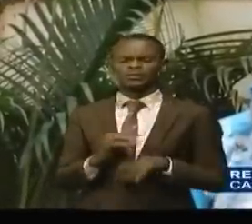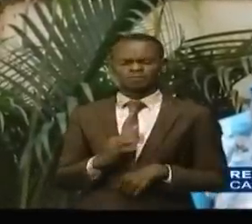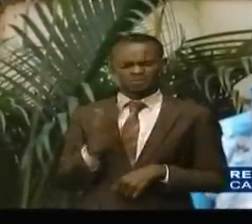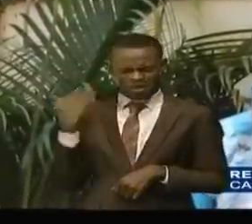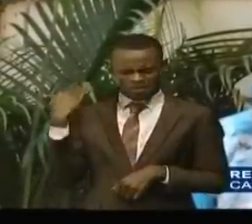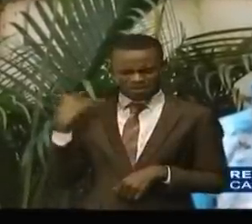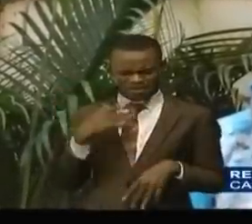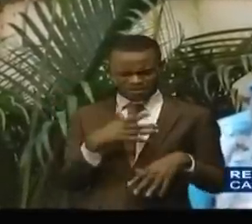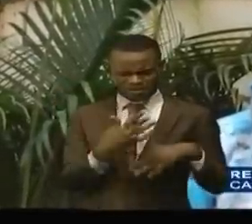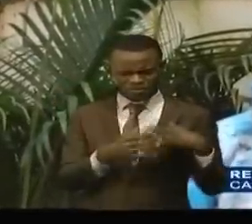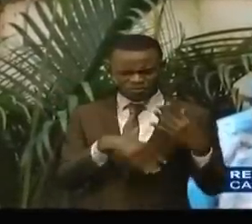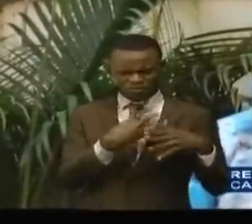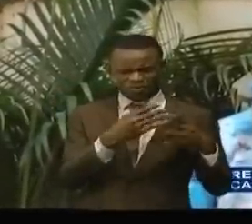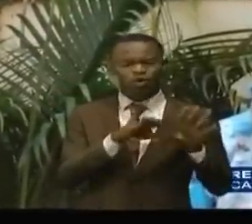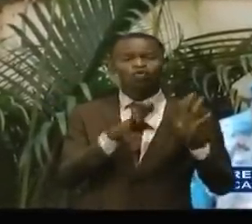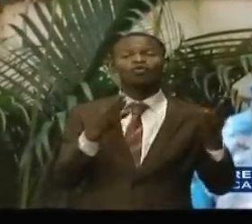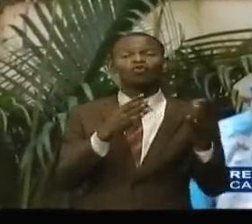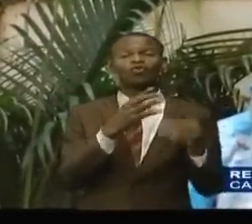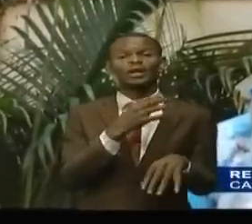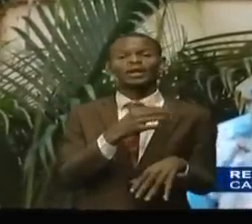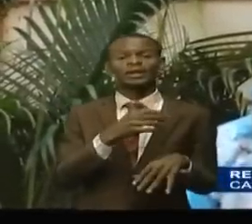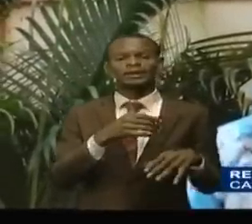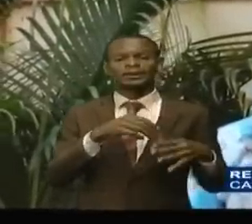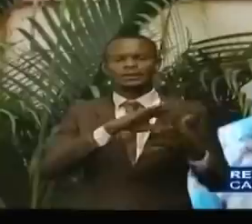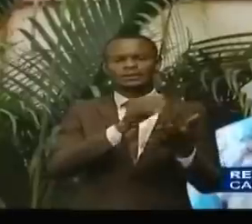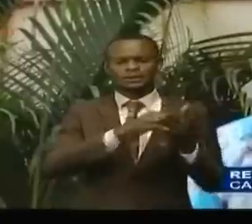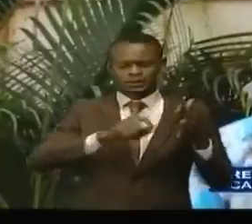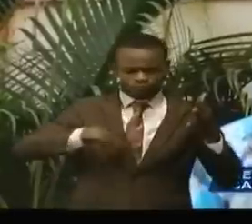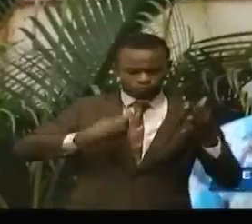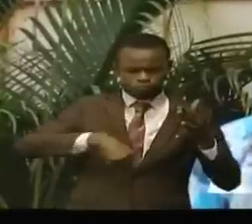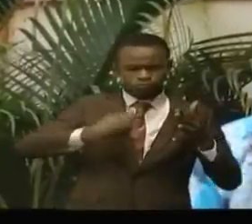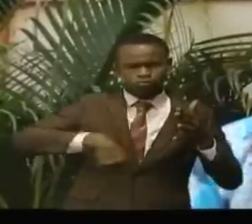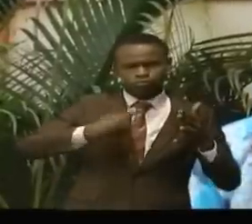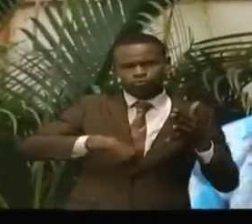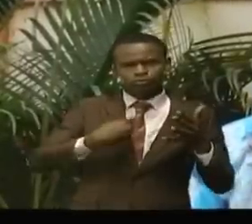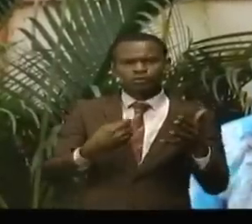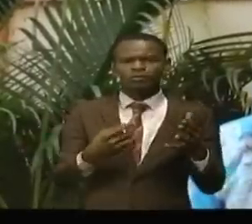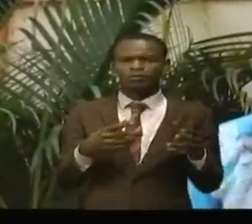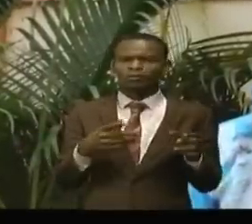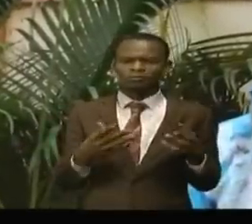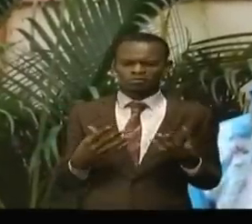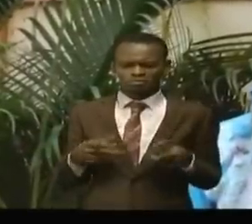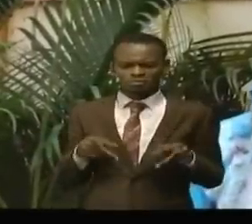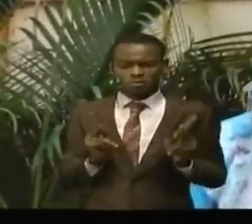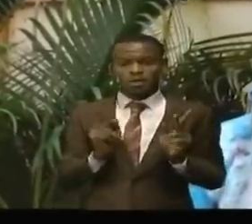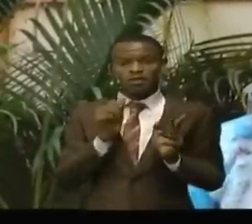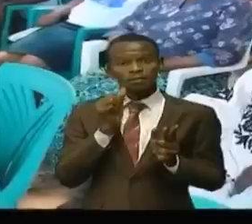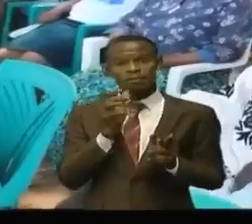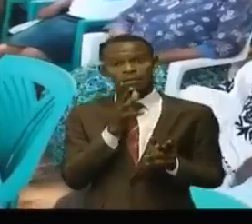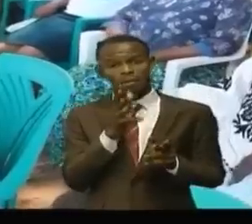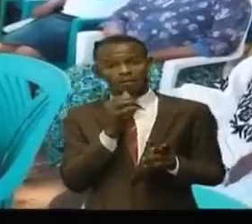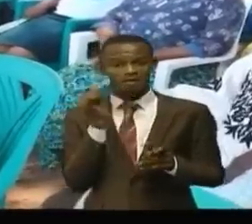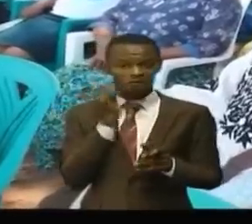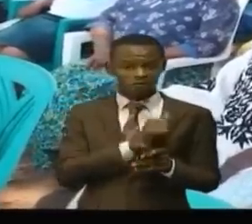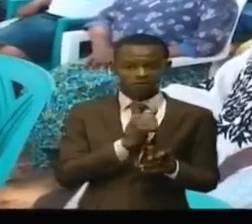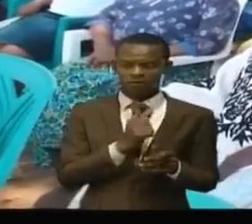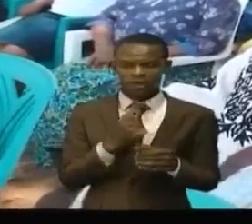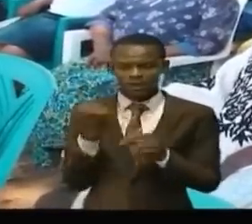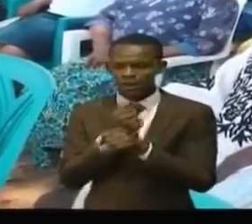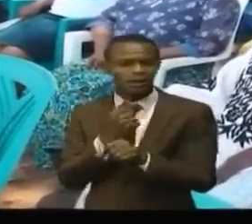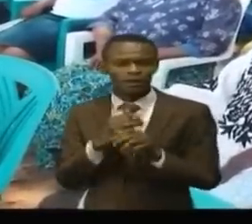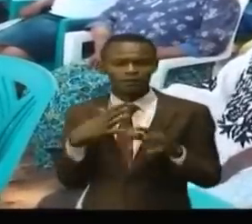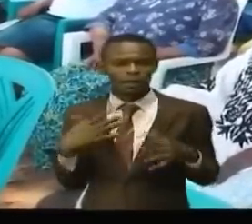permettre aux jeunes filles, aux jeunes mamans qui n'ont pas de formation de venir se former. Pour favoriser